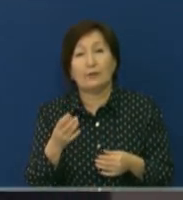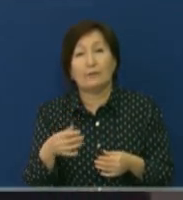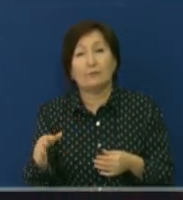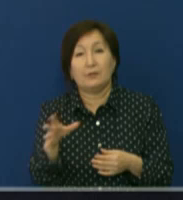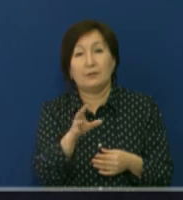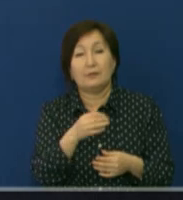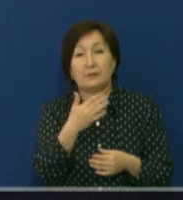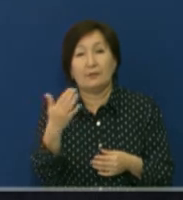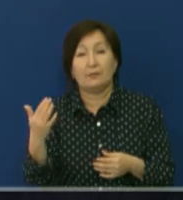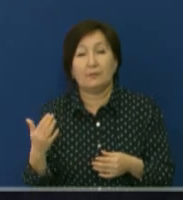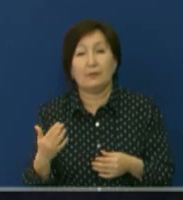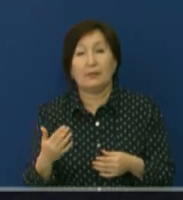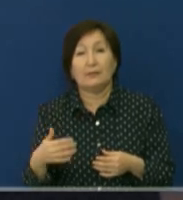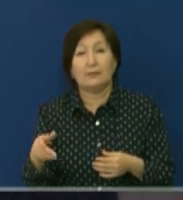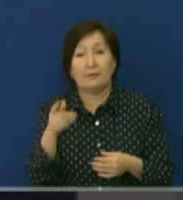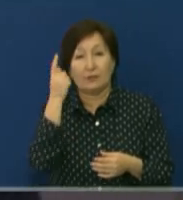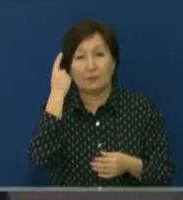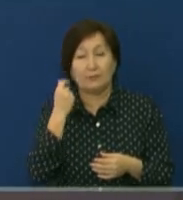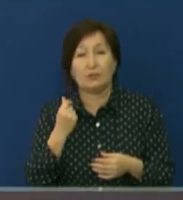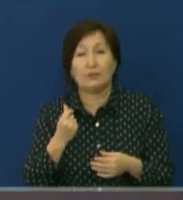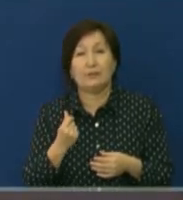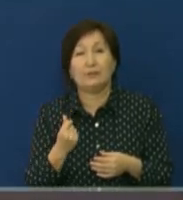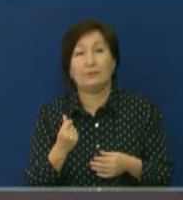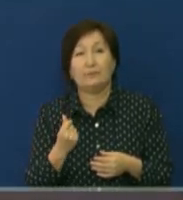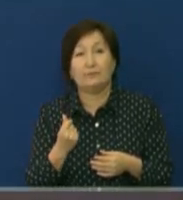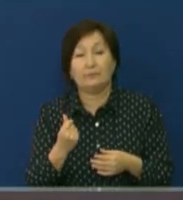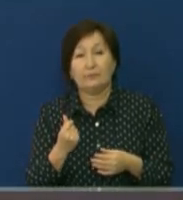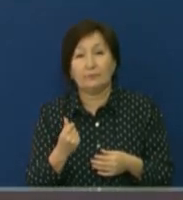вами ваши мы шли венах и